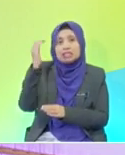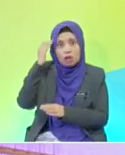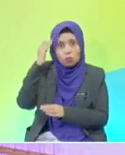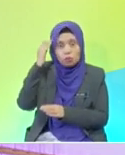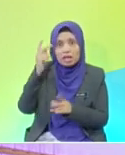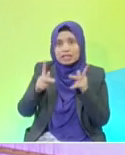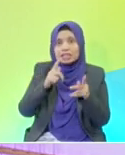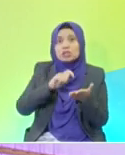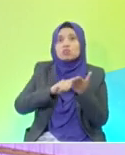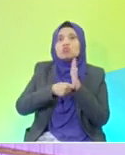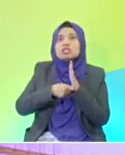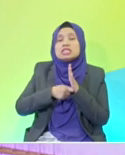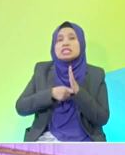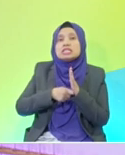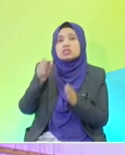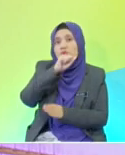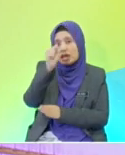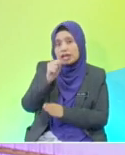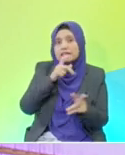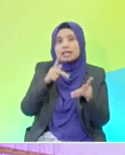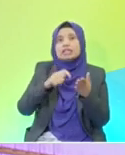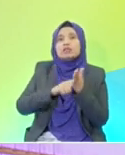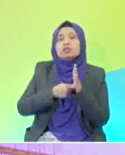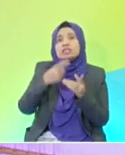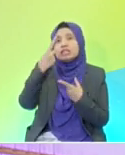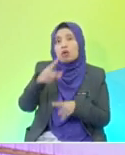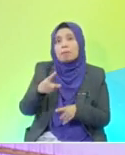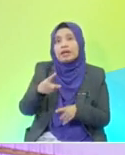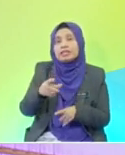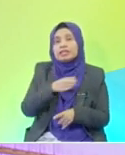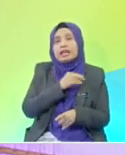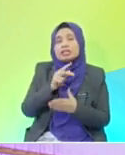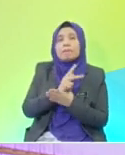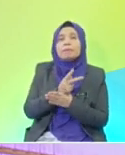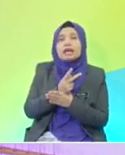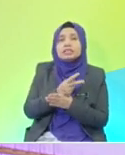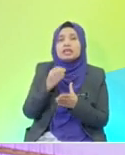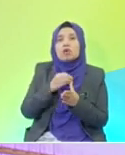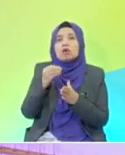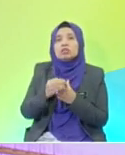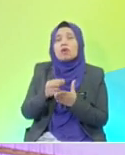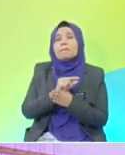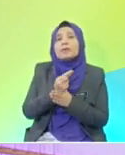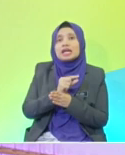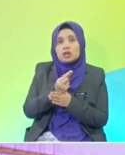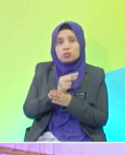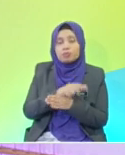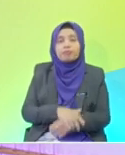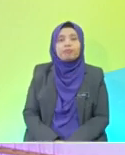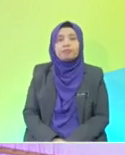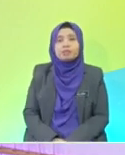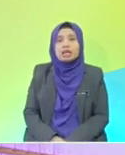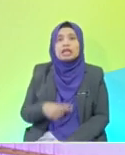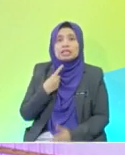yang kedua kata kunci jawaban dan yang ketiga adalah pengacau atau pengganggu Oke kita teruskan